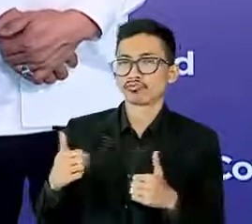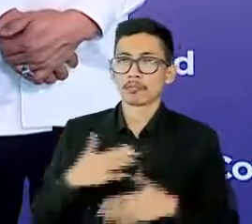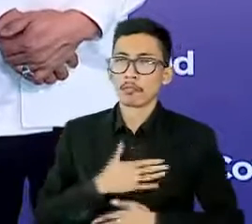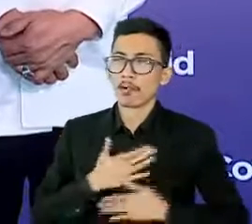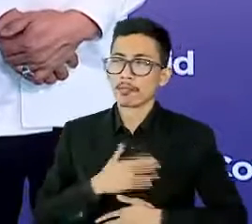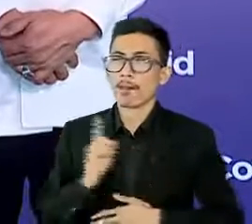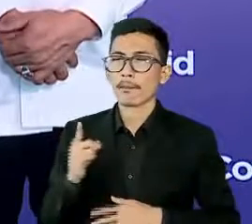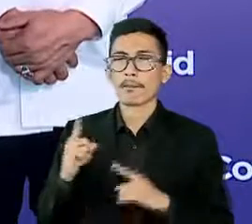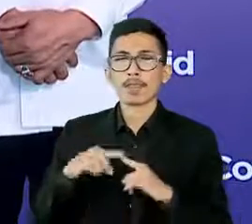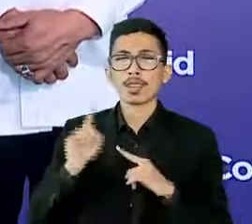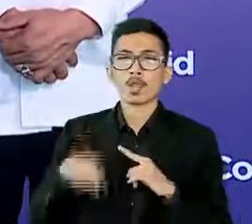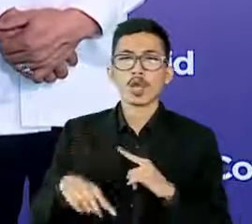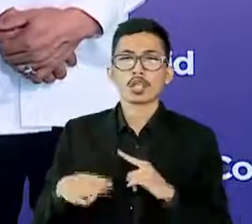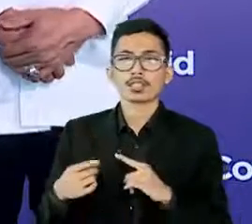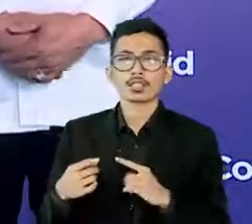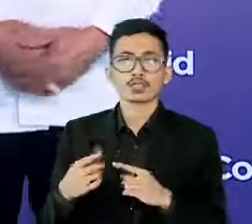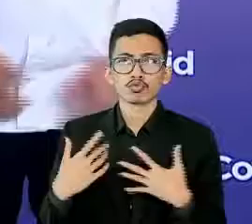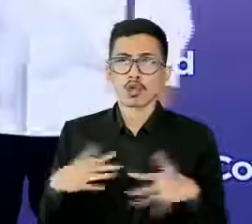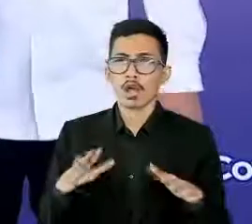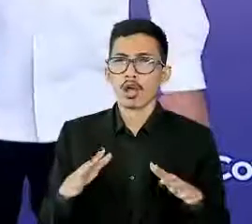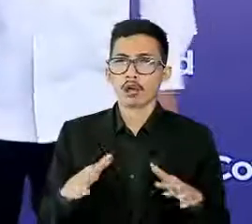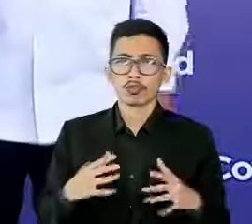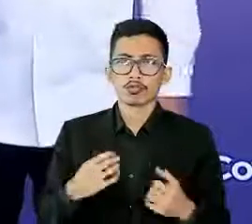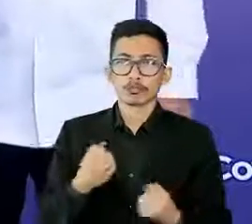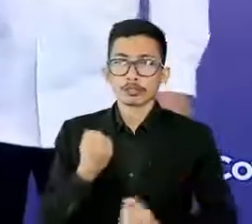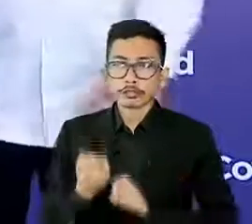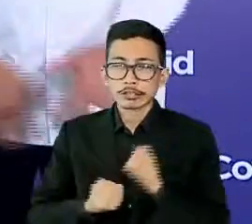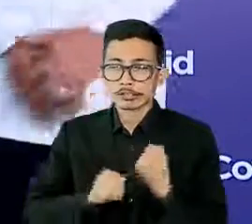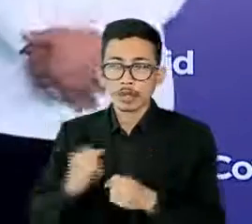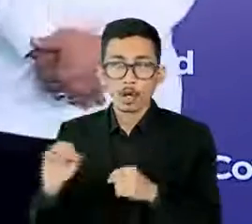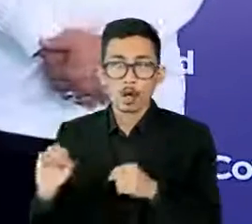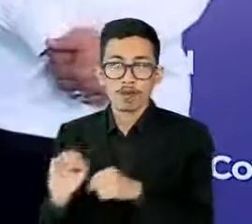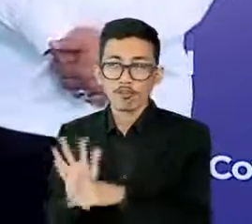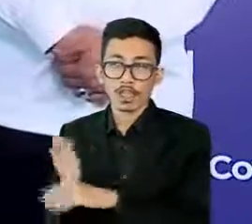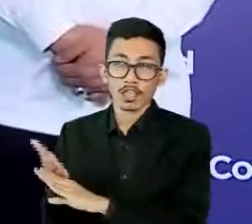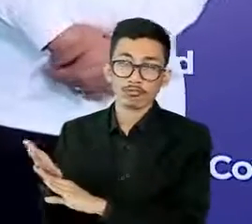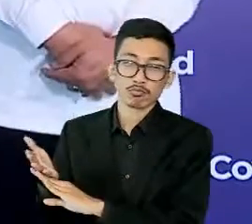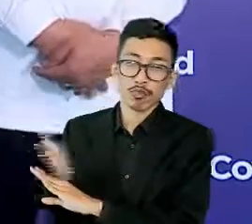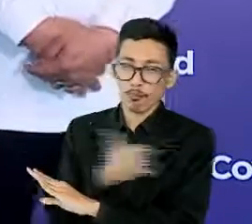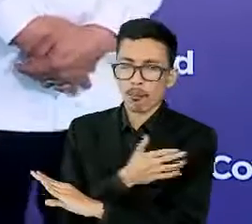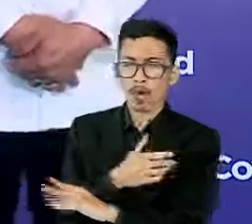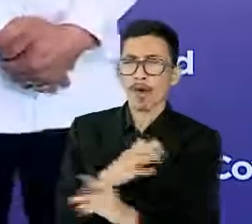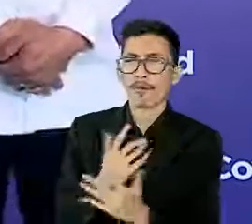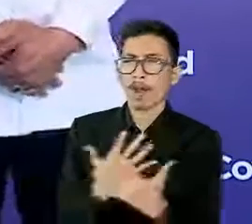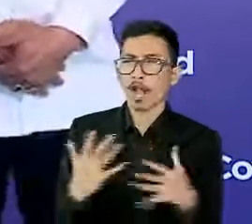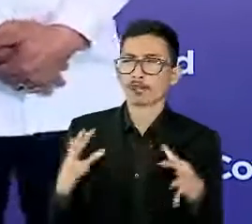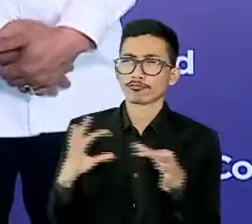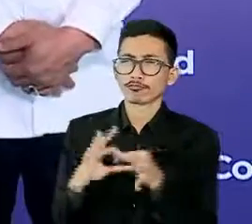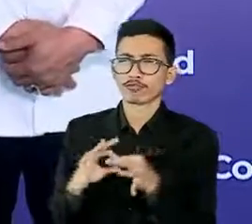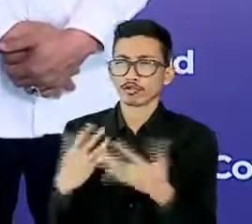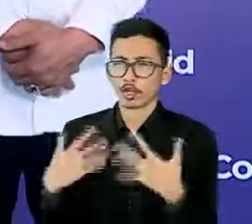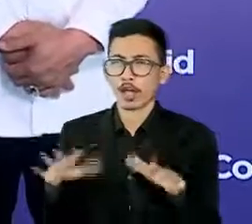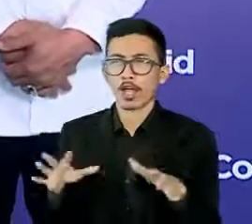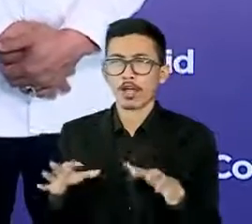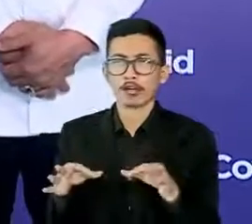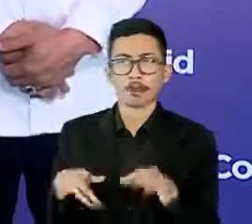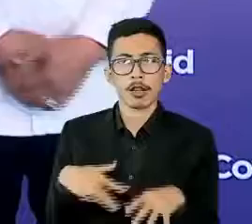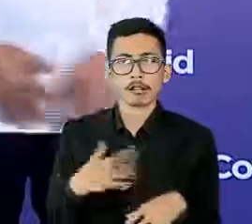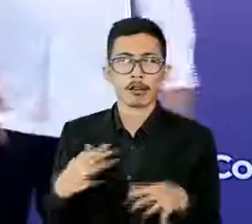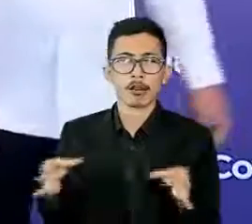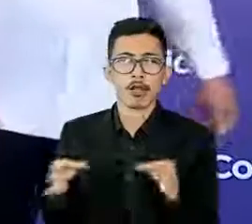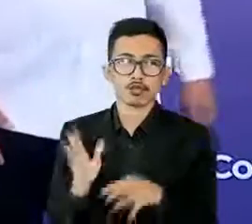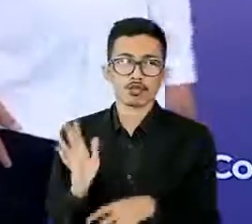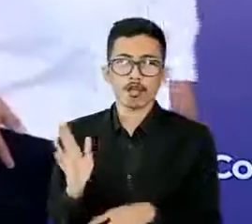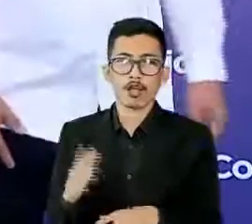teritorial itu sudah kita laksanakan Jauh sebelum adanya profit 19 ini Terima